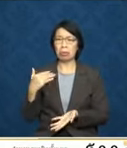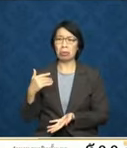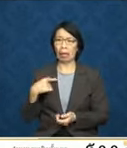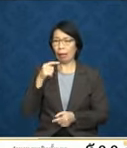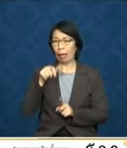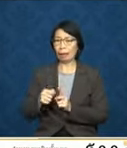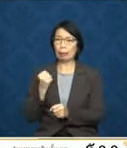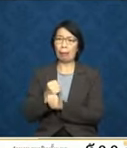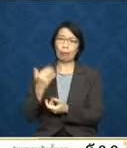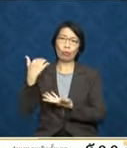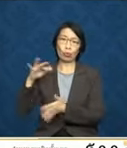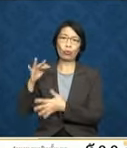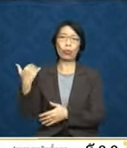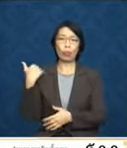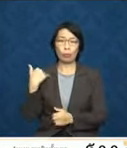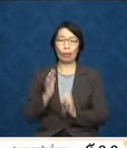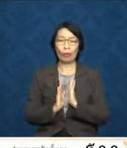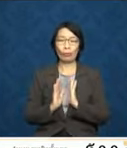ณครับ